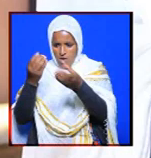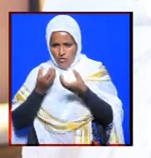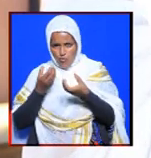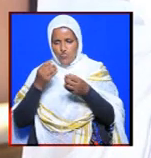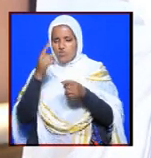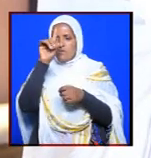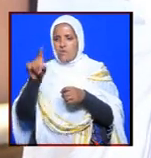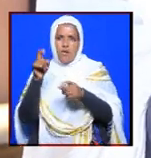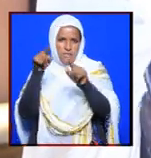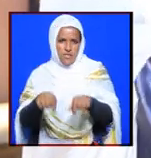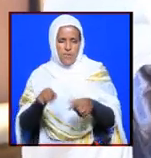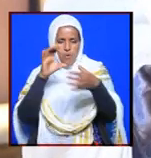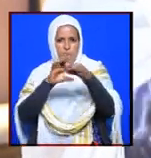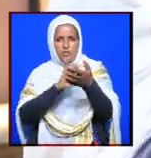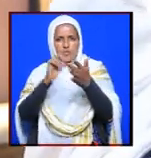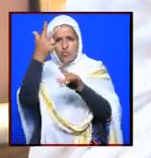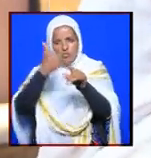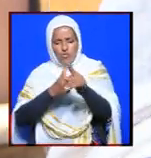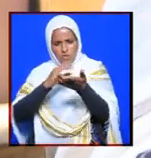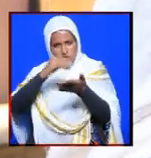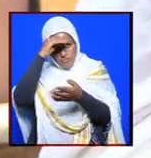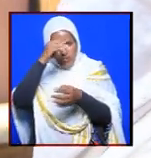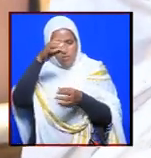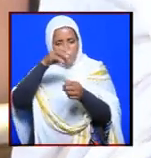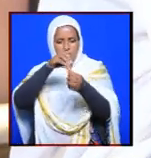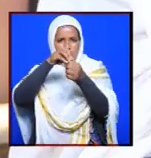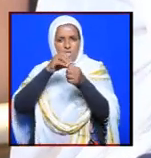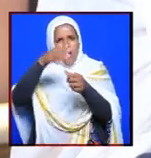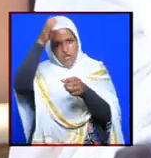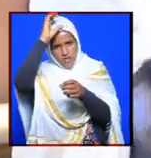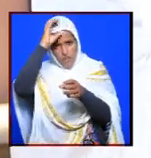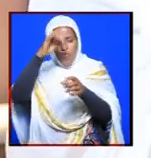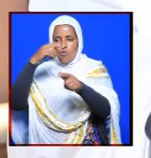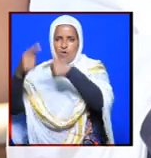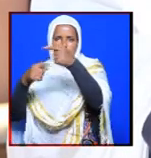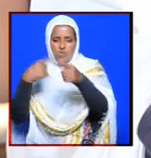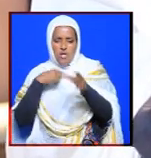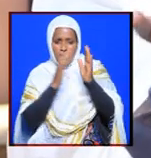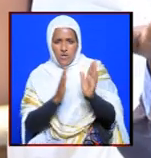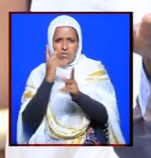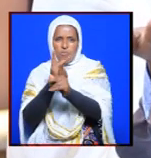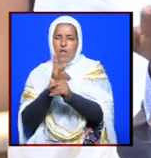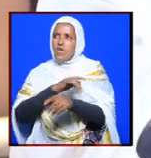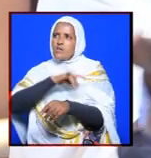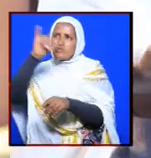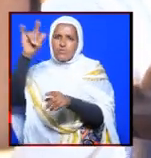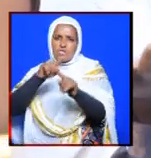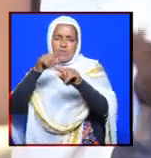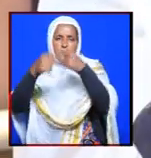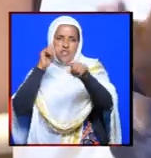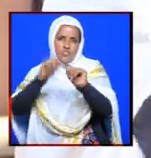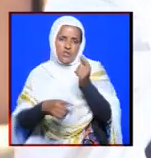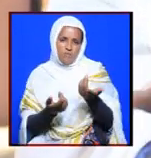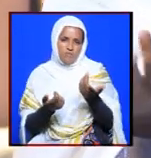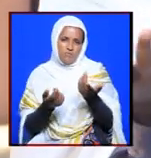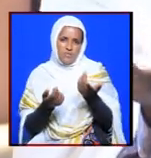ብለው መጥተዋል እና በማህበረ ቅዱሳን ሶስት ወር ያክል ተምረው ተጠምቀው ሂደዋል። እኛ አዘጋጅተን እንጠብቃቸዋለን እያሉ ነበር፣ ግን መሄድ አልተቻለም፣